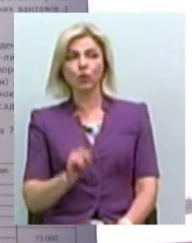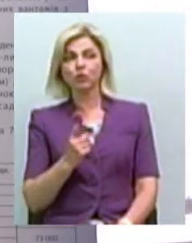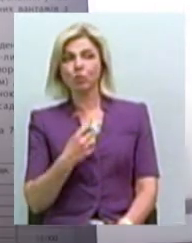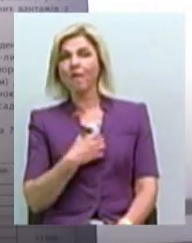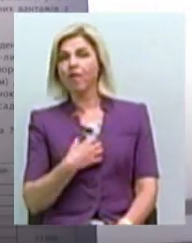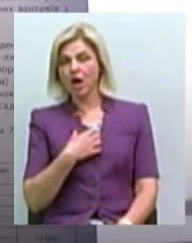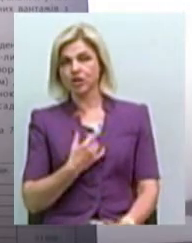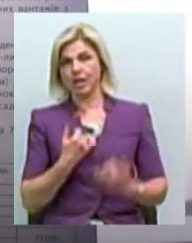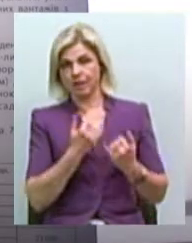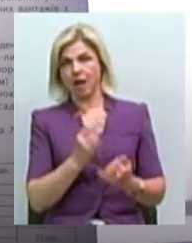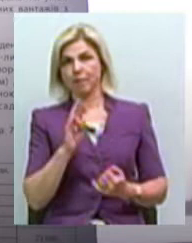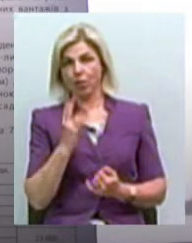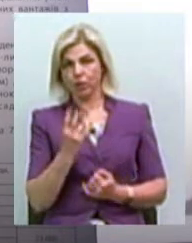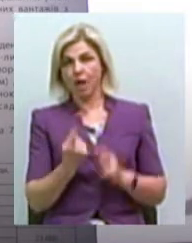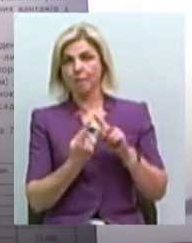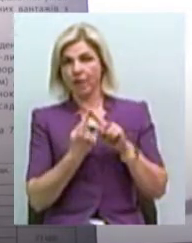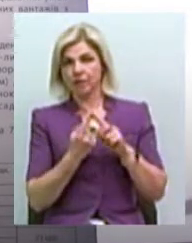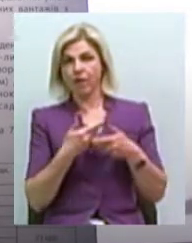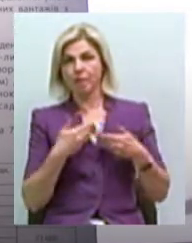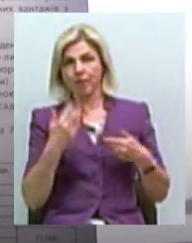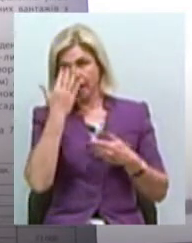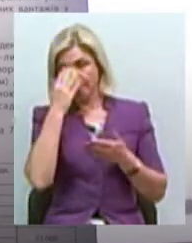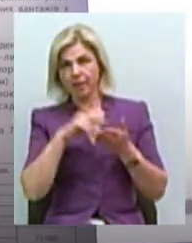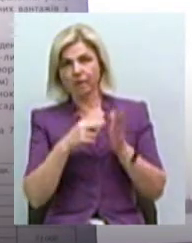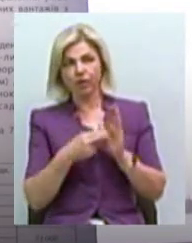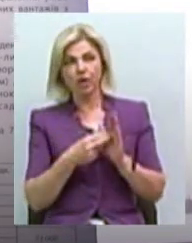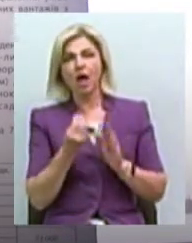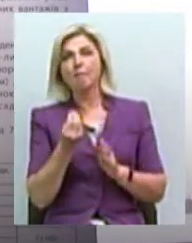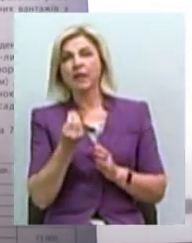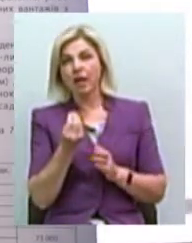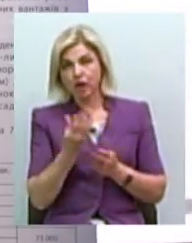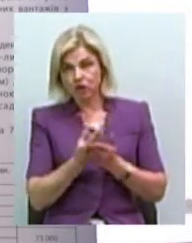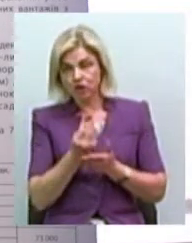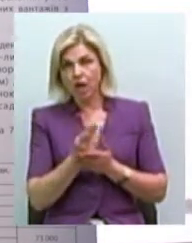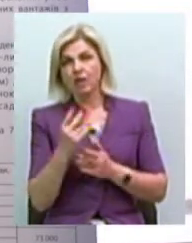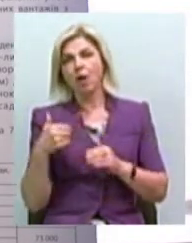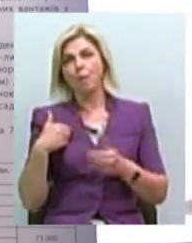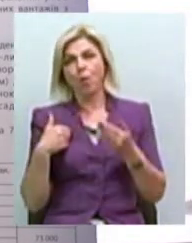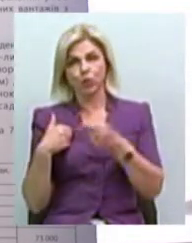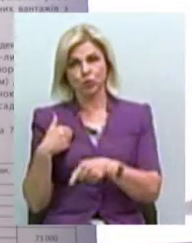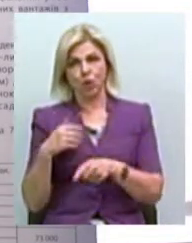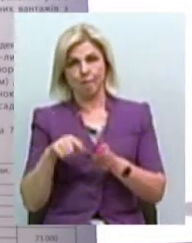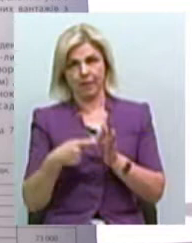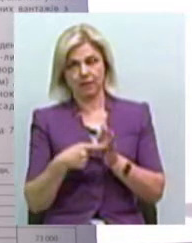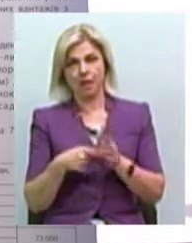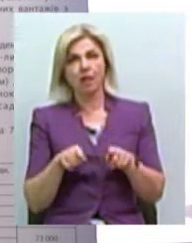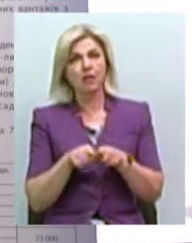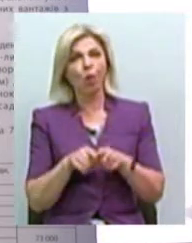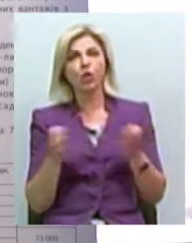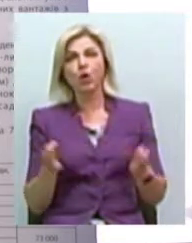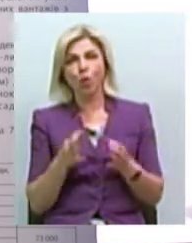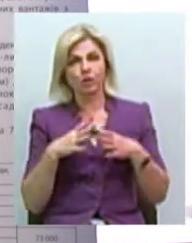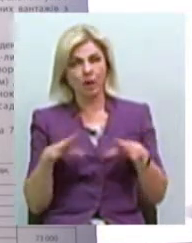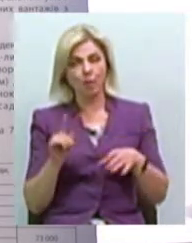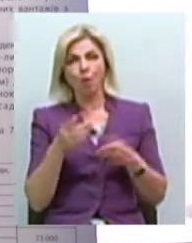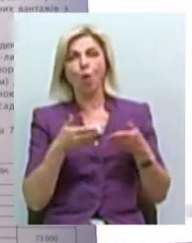регіону? Вперше, ми передбачаємо окремі платежі на користь міста, на користь області. Цього не було ніколи, завжди порт існував